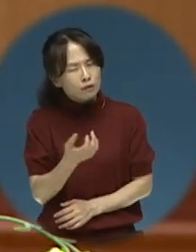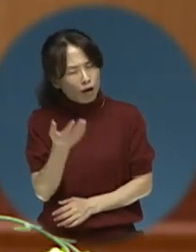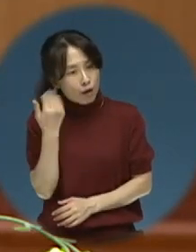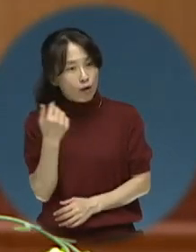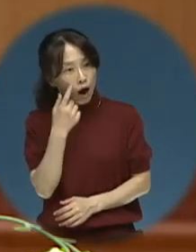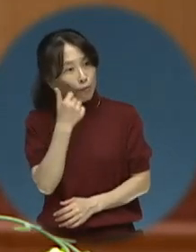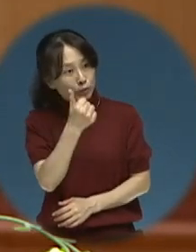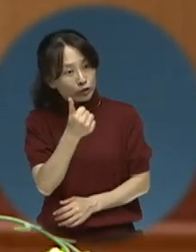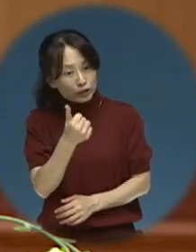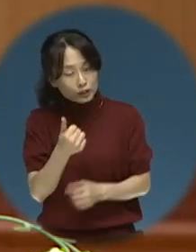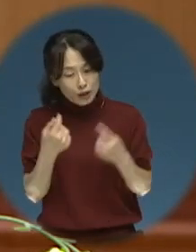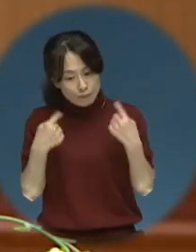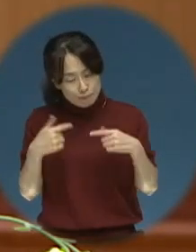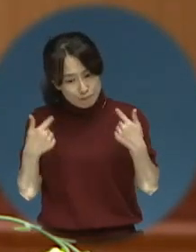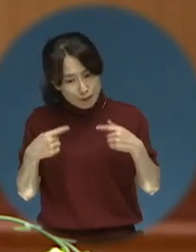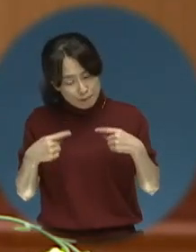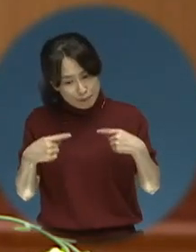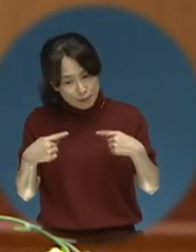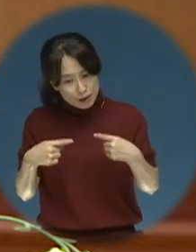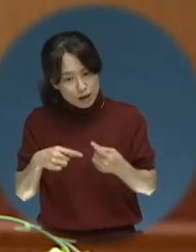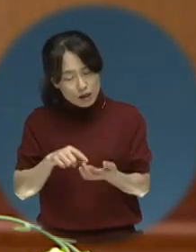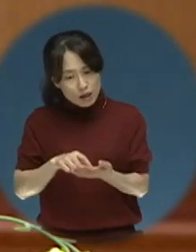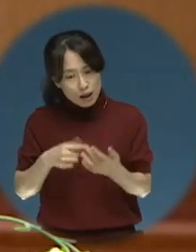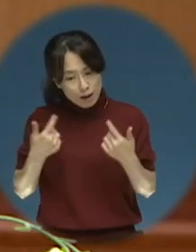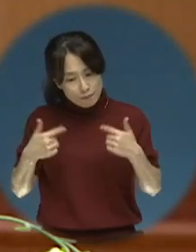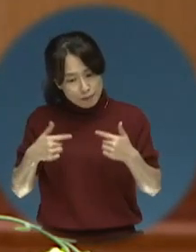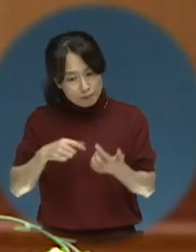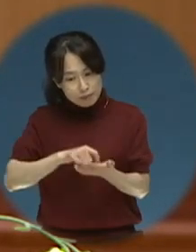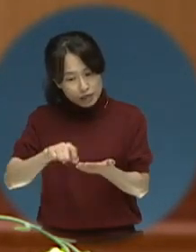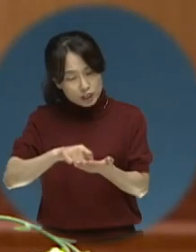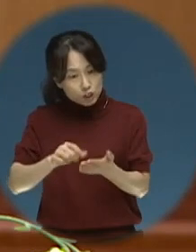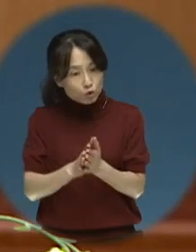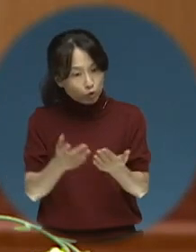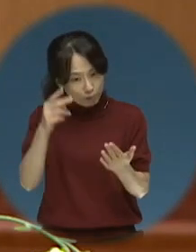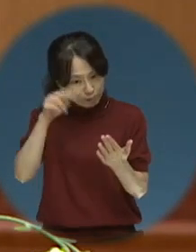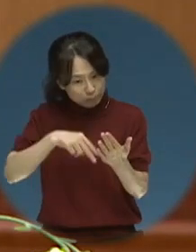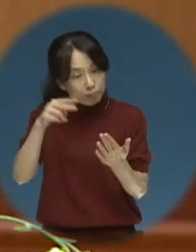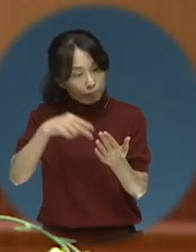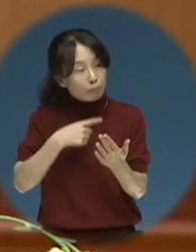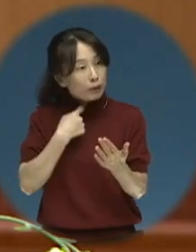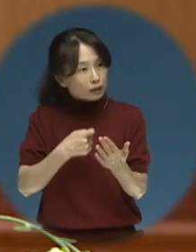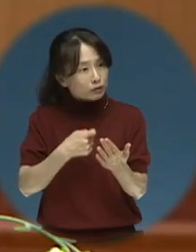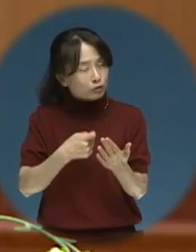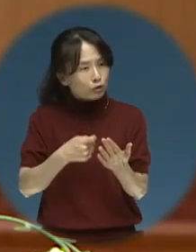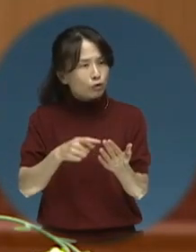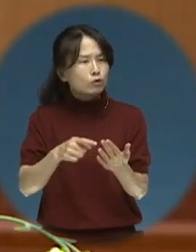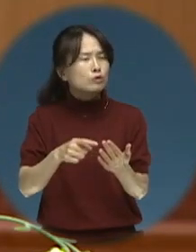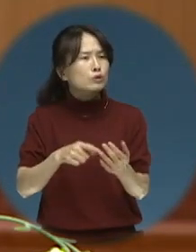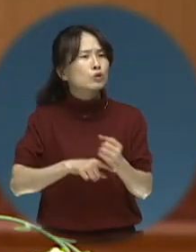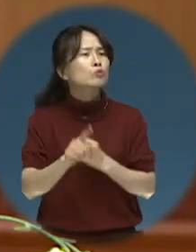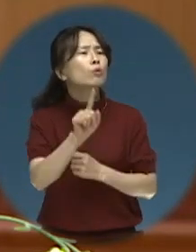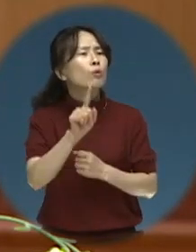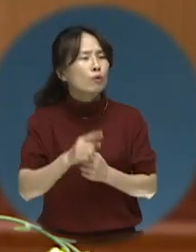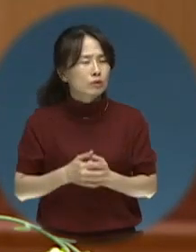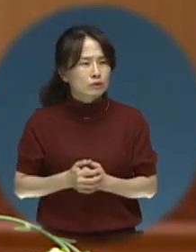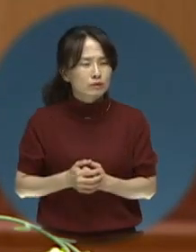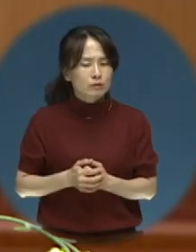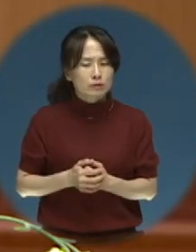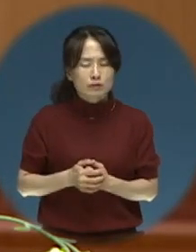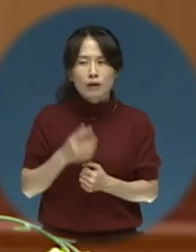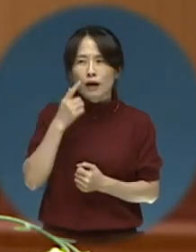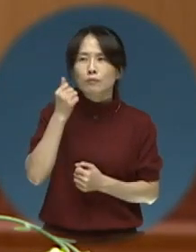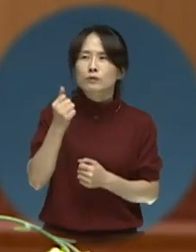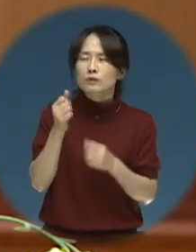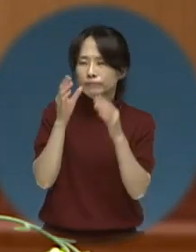아버지 일기장을 봤는데 이렇게 돼 있다. 그러니까 아버지가 이렇게 눈을 감으시더니 그게 다